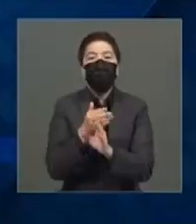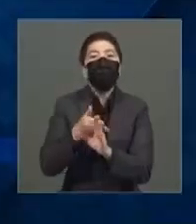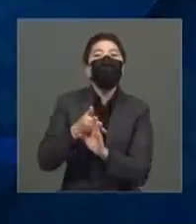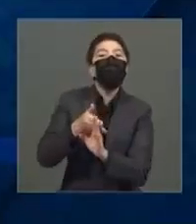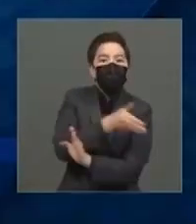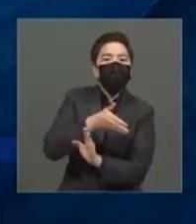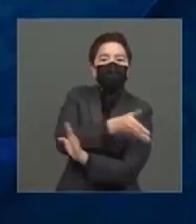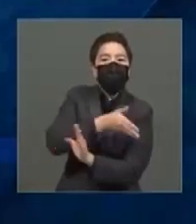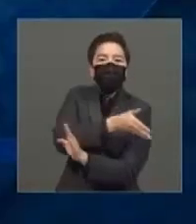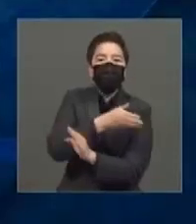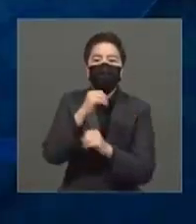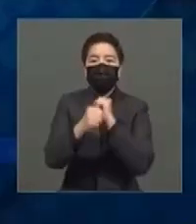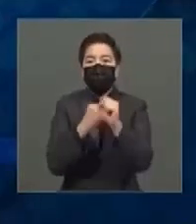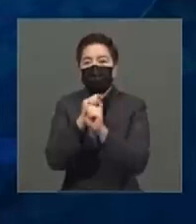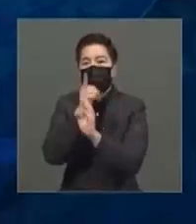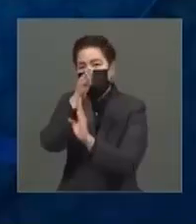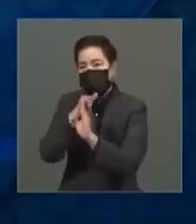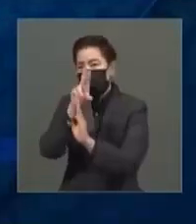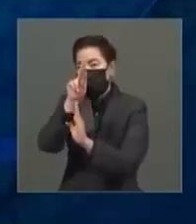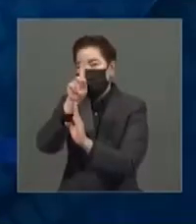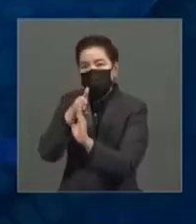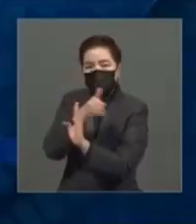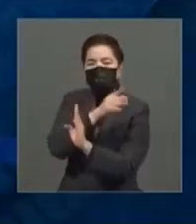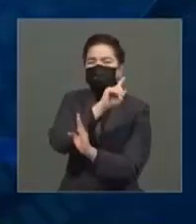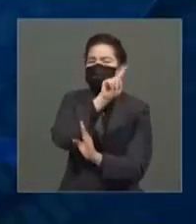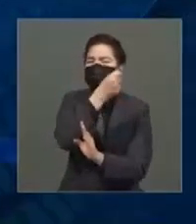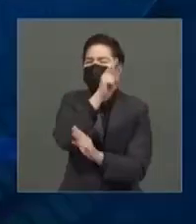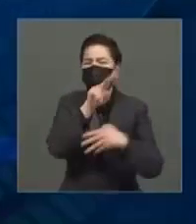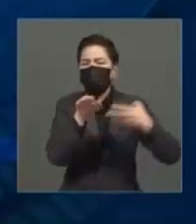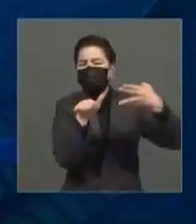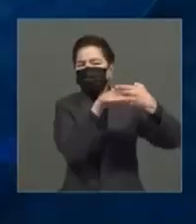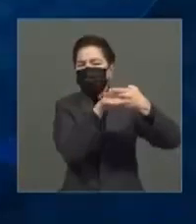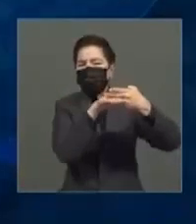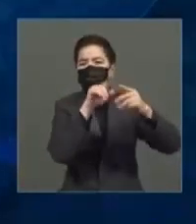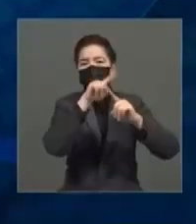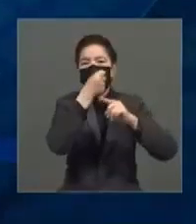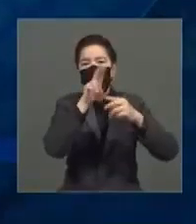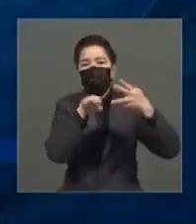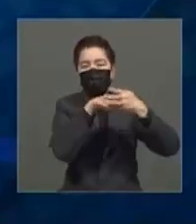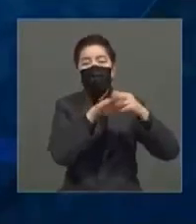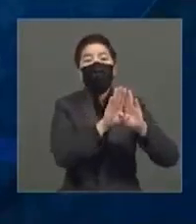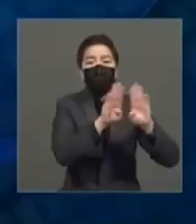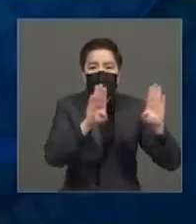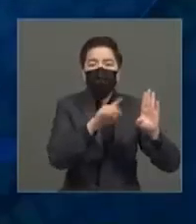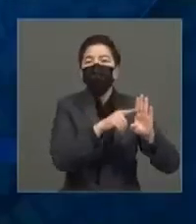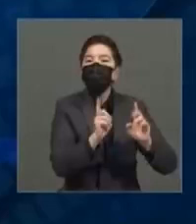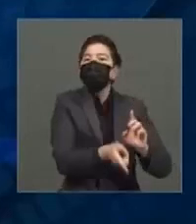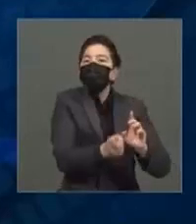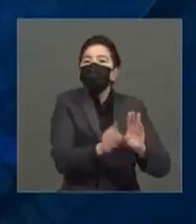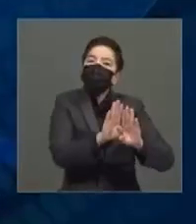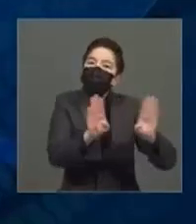ก่อนวันสิ้นปีแล้วก็คือเปิดมาตั้งแต่ช่วงกลางธันวาคมแล้วนะคะแล้วก็เปิดให้บริการมาตลอดฮะ